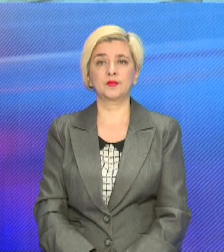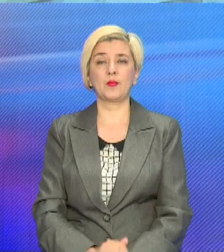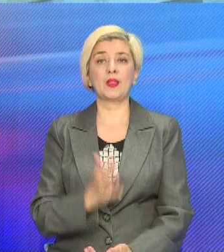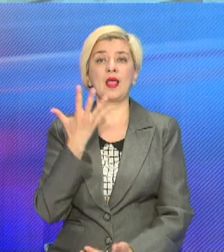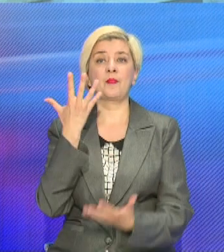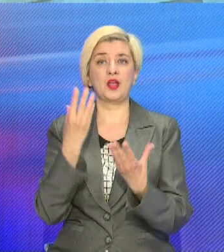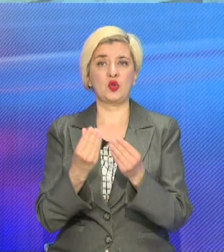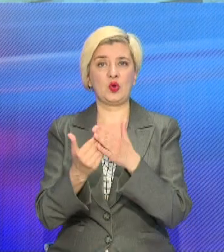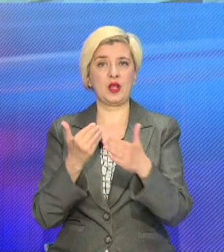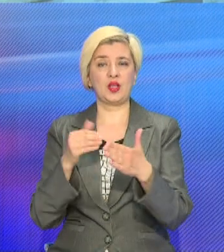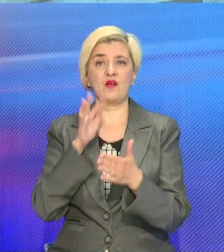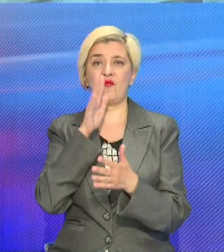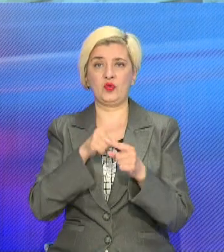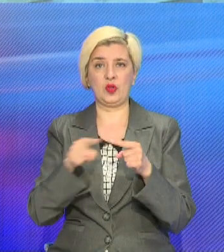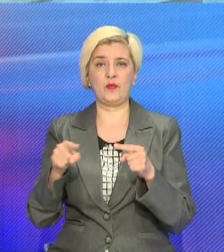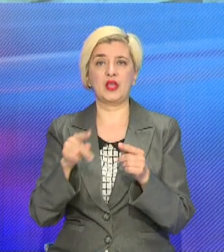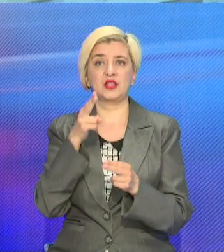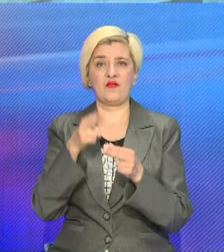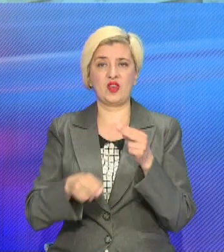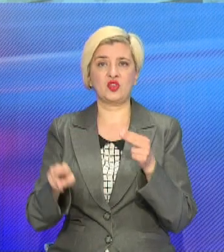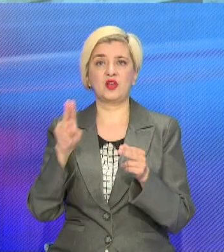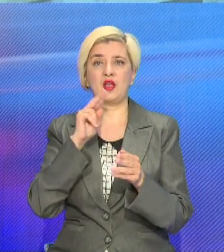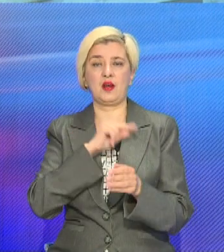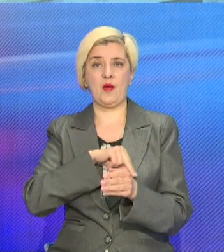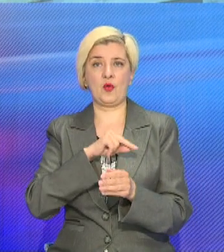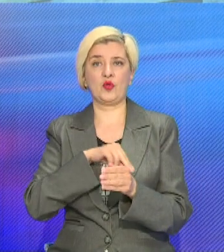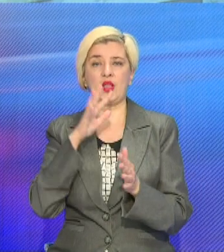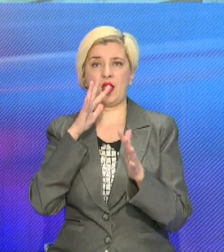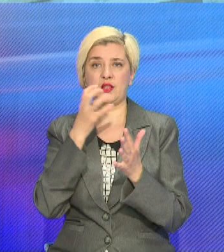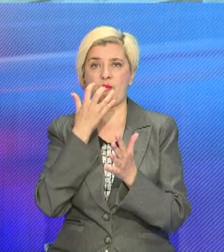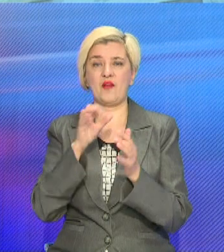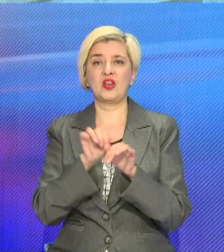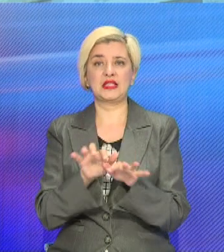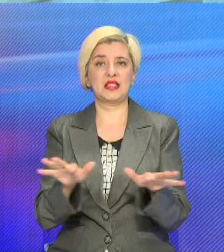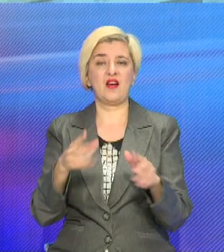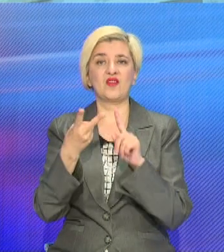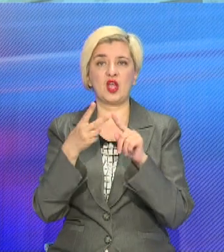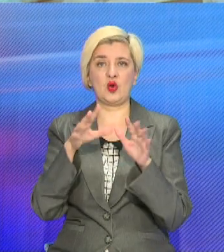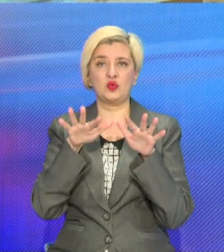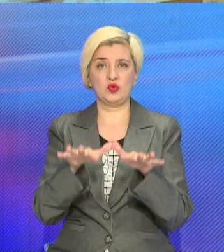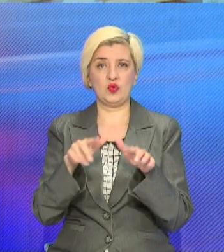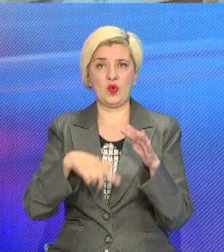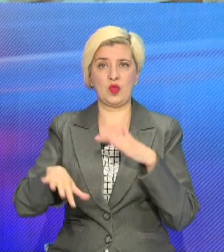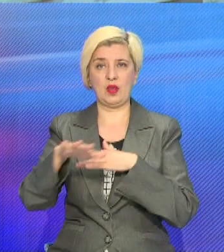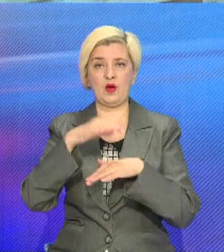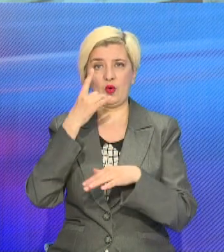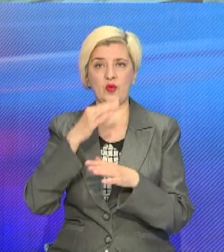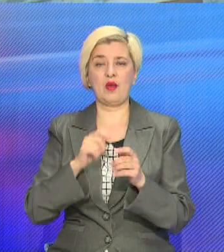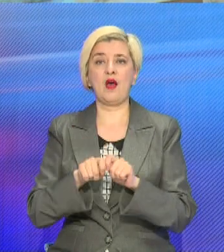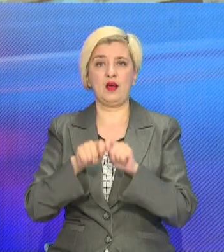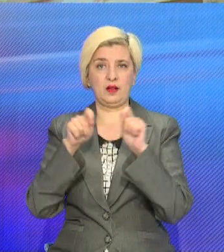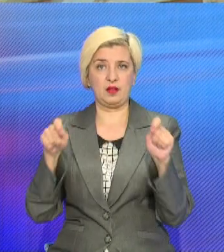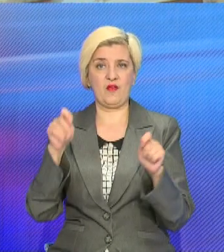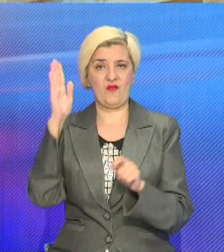На 5 дзён раней тэрміну завершаны энергетыкамі работы на цеплавых сетках ў другой зоне Гродна. Падача гарачай вады адноўлена ў дамах